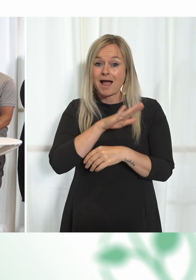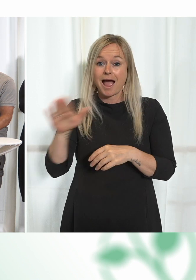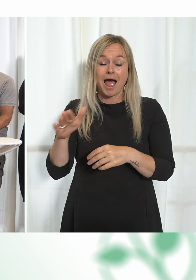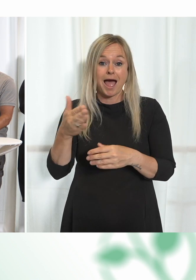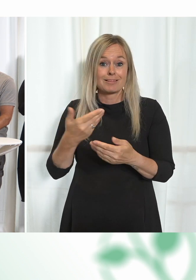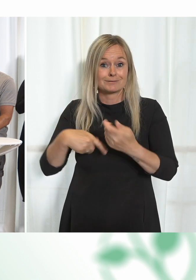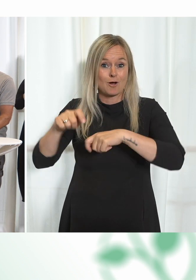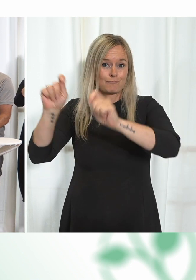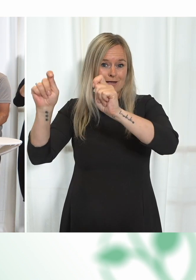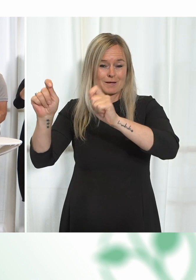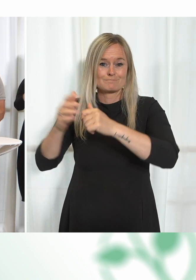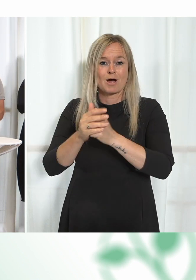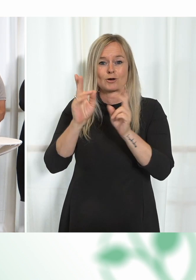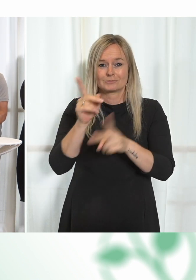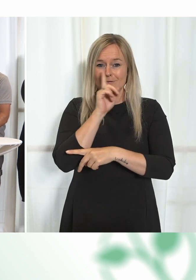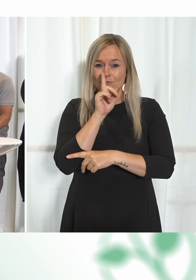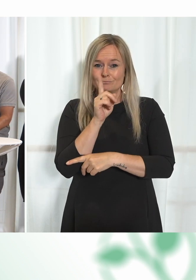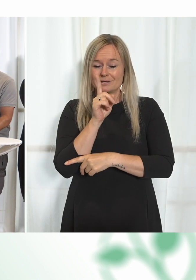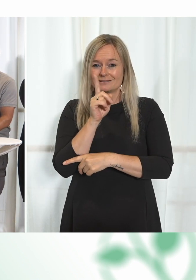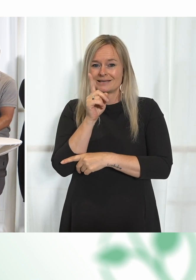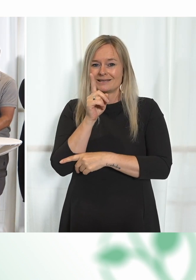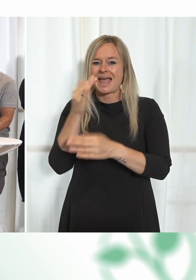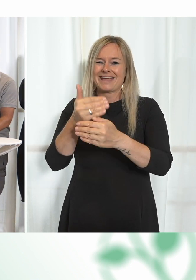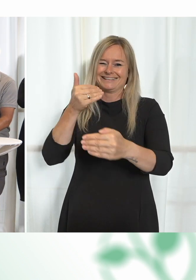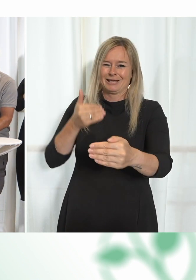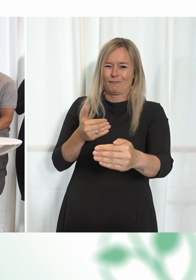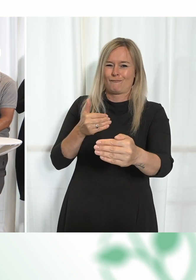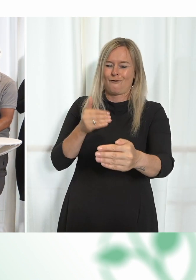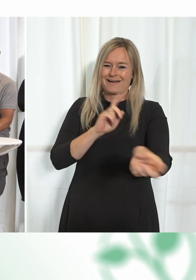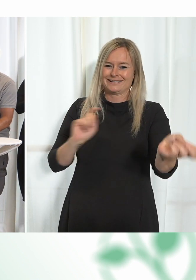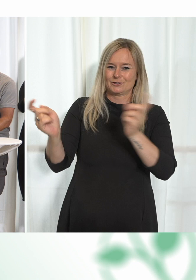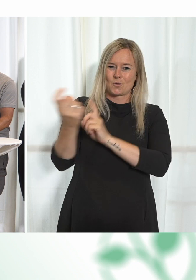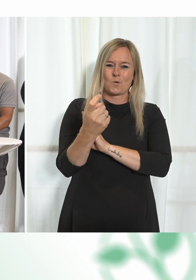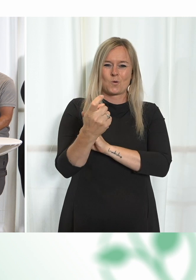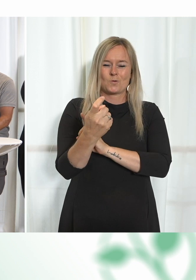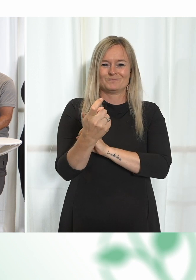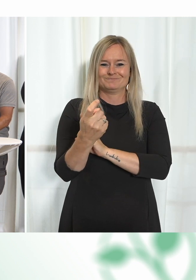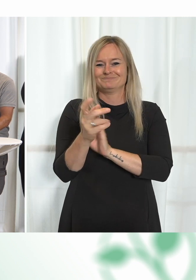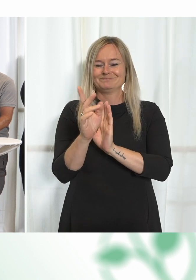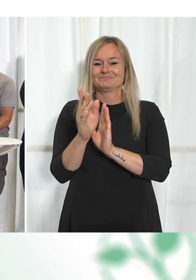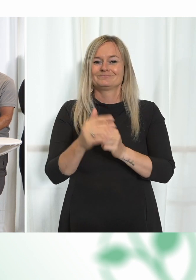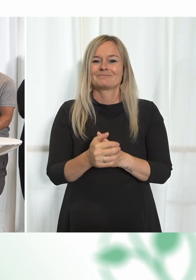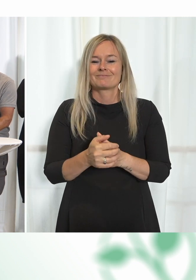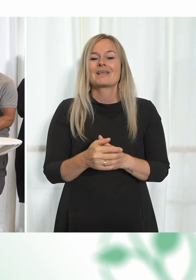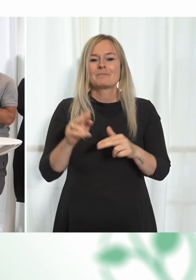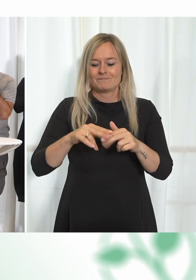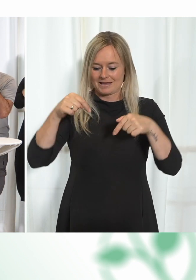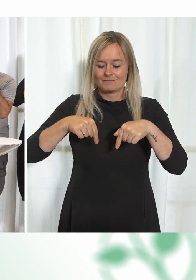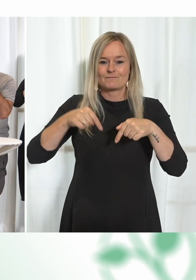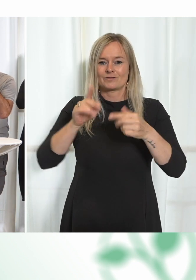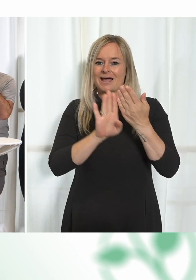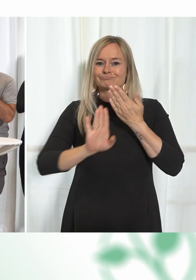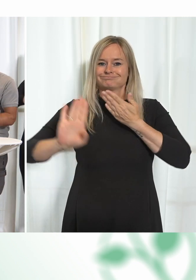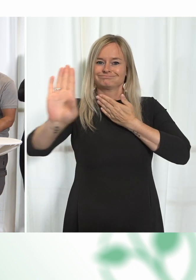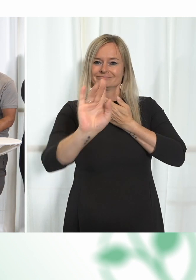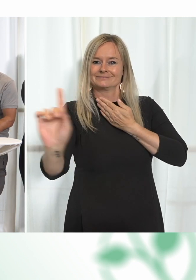also durchprobieren. Eigentlich sind wir vorne. Genau, also umgekehrt. Ja, wir sind hinten jetzt. Aber wenn Sie aus unserer Position dann nach hinten gehen